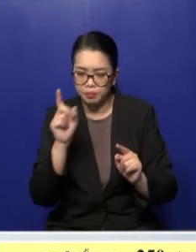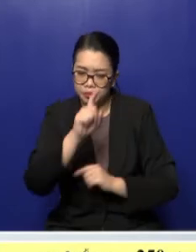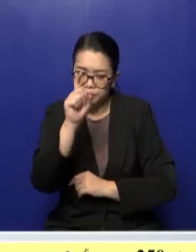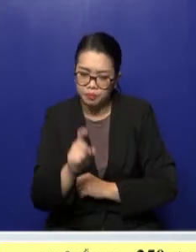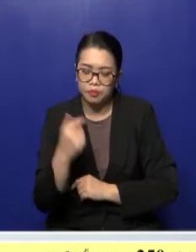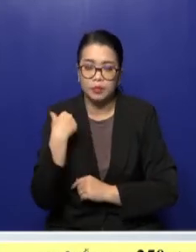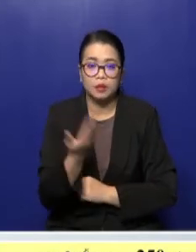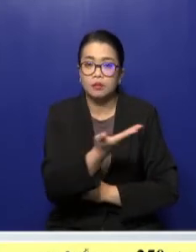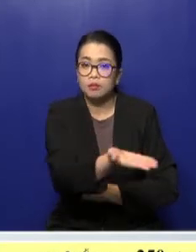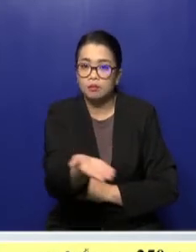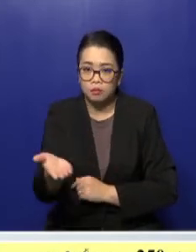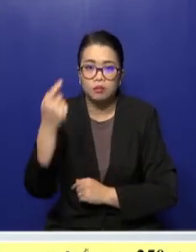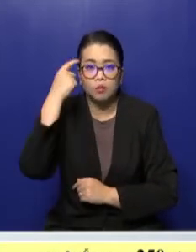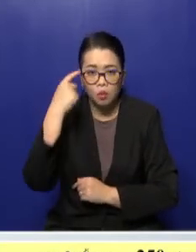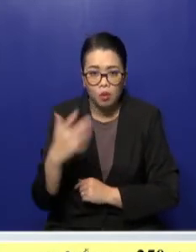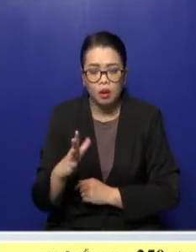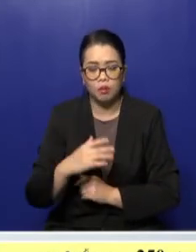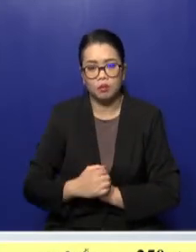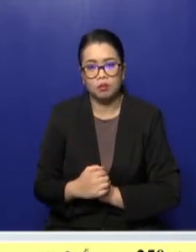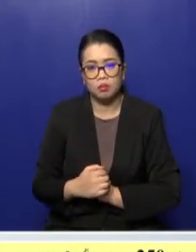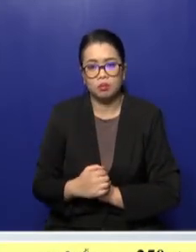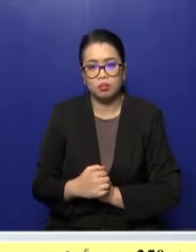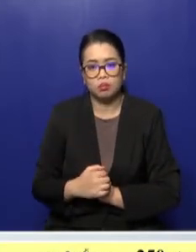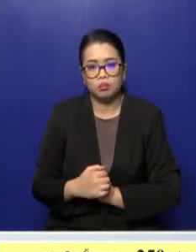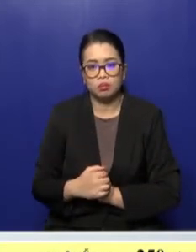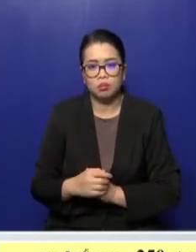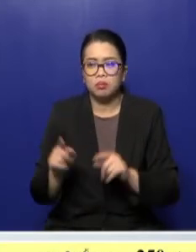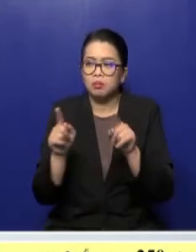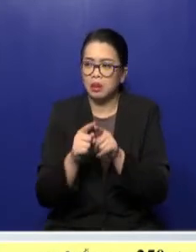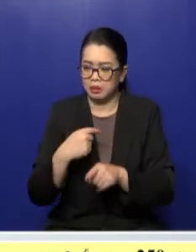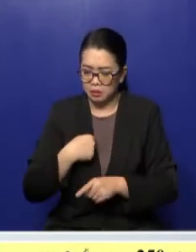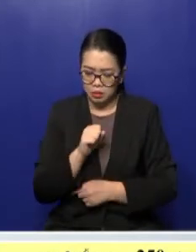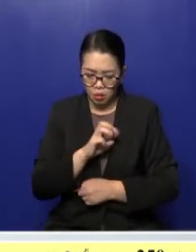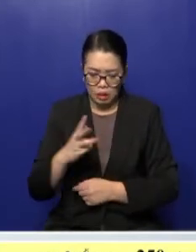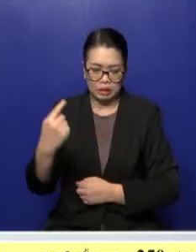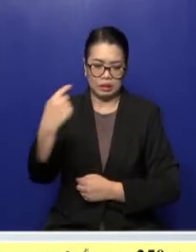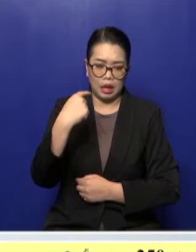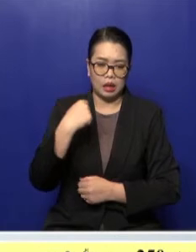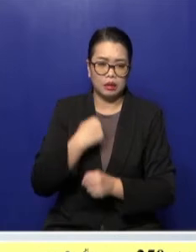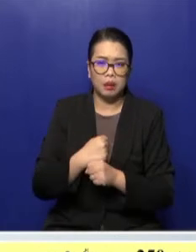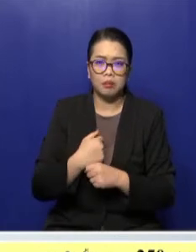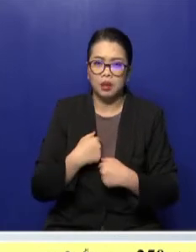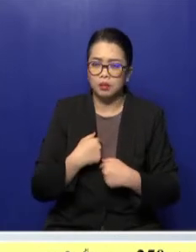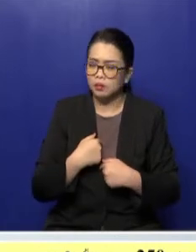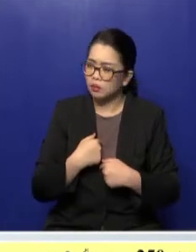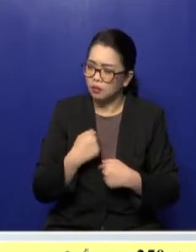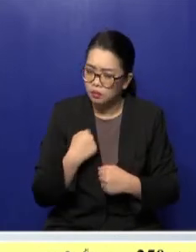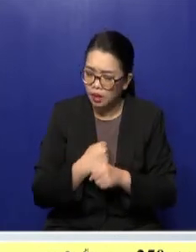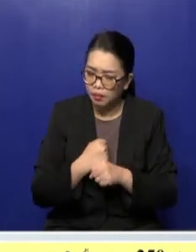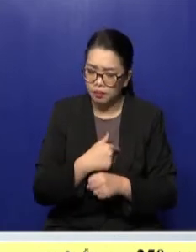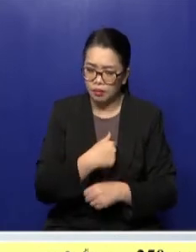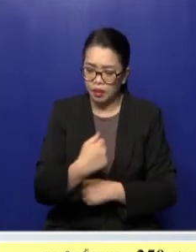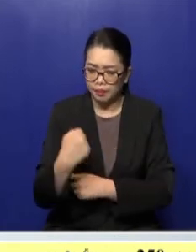ก็คงจะทราบว่าแต่เราเหมือนถูกหมอสั่งให้ทำอะไรสักอย่างผู้